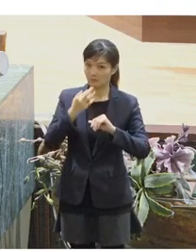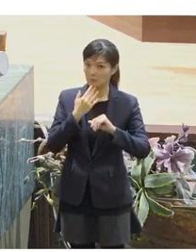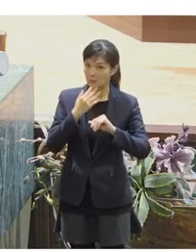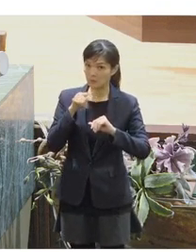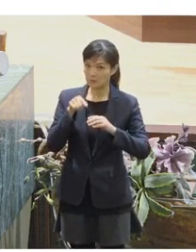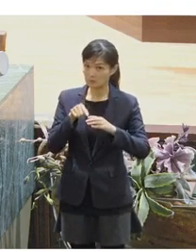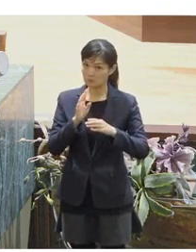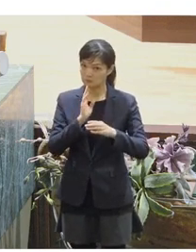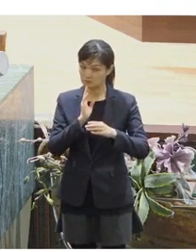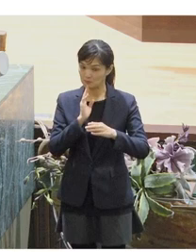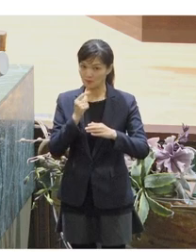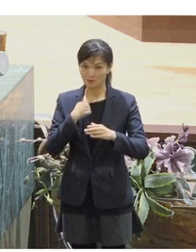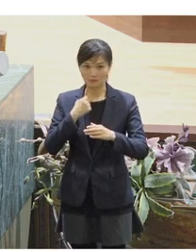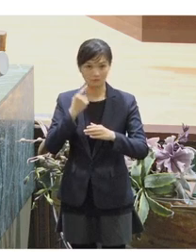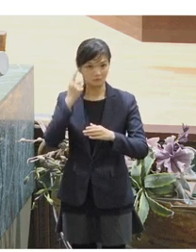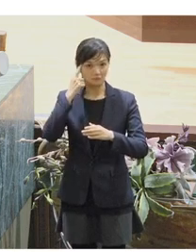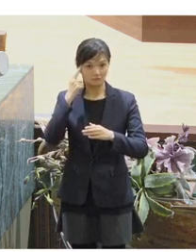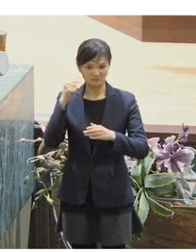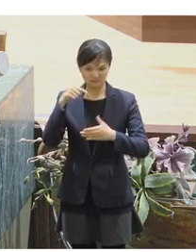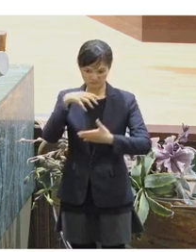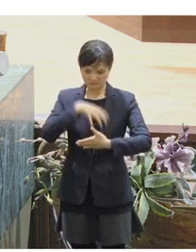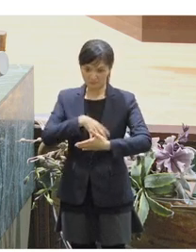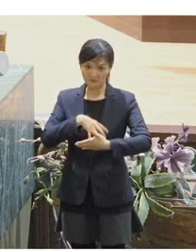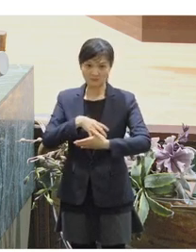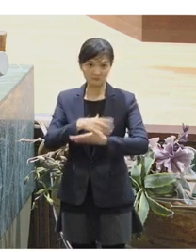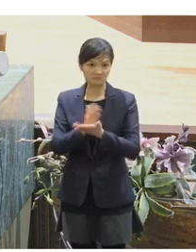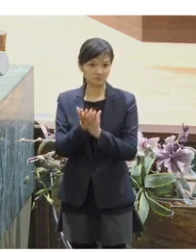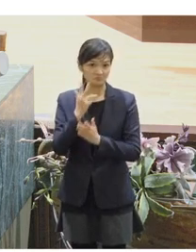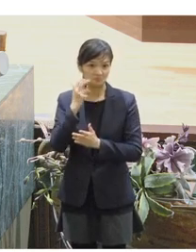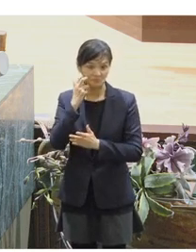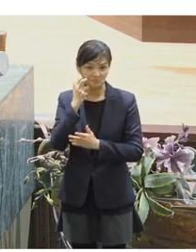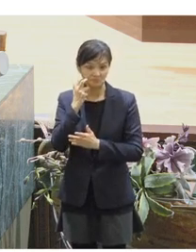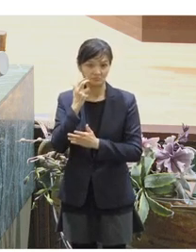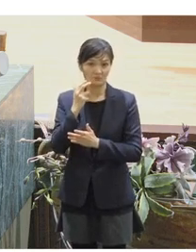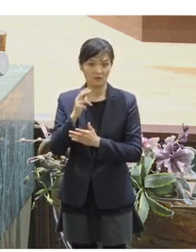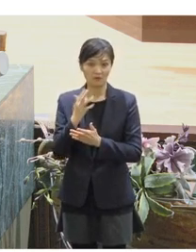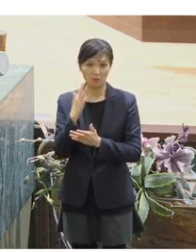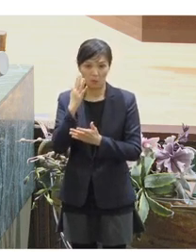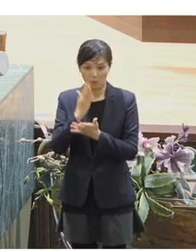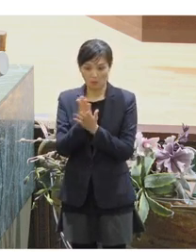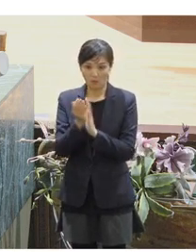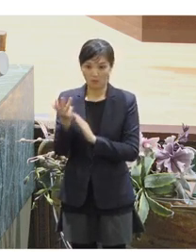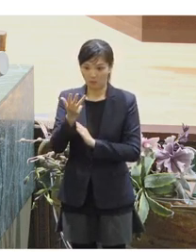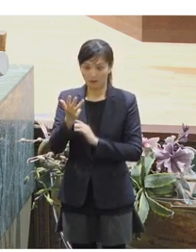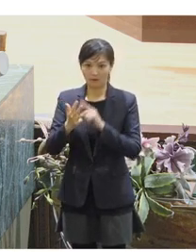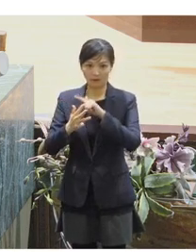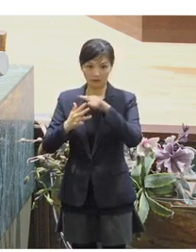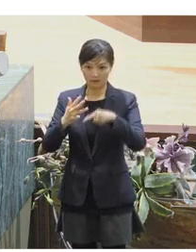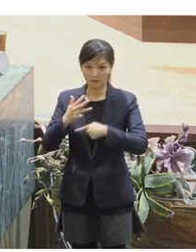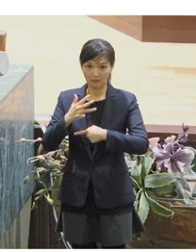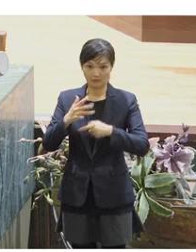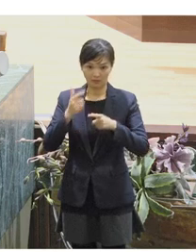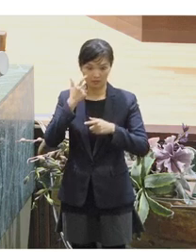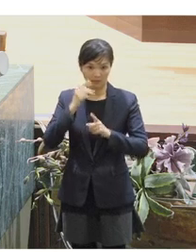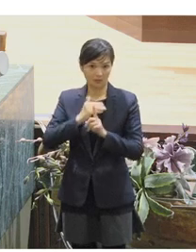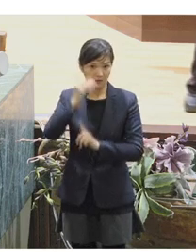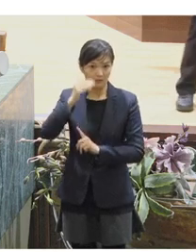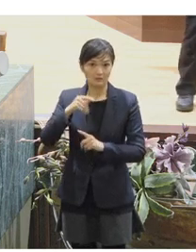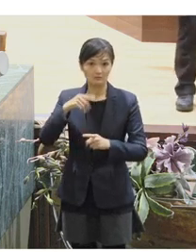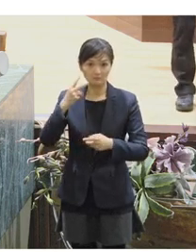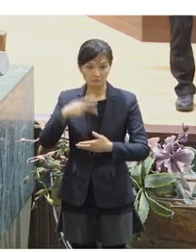除了八大重金属含量很高，还有钛，还有竹，还有金，我们认为